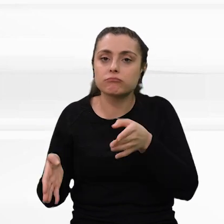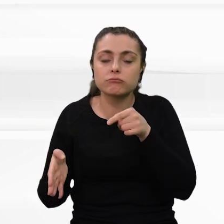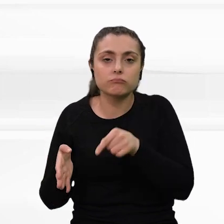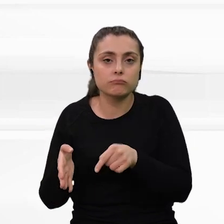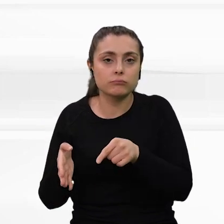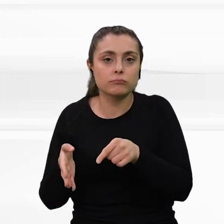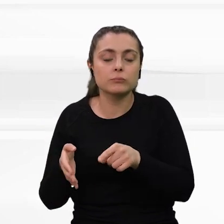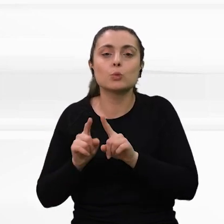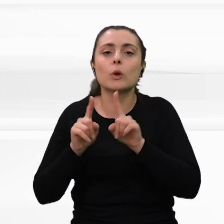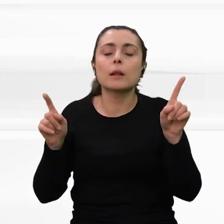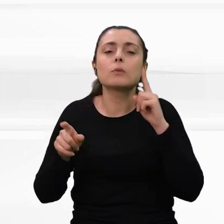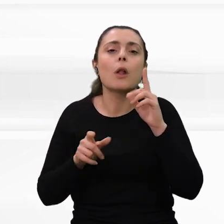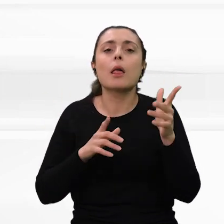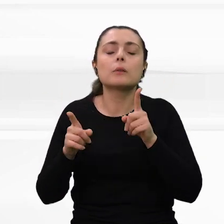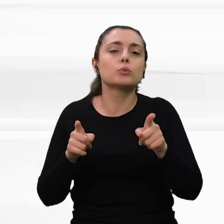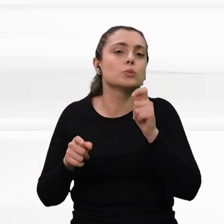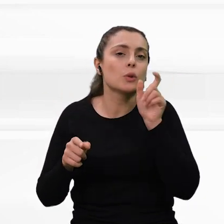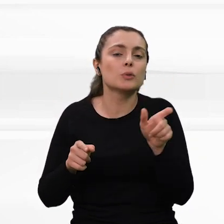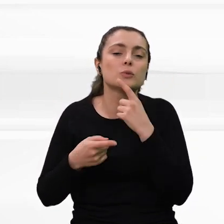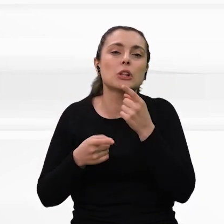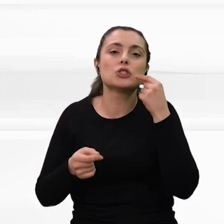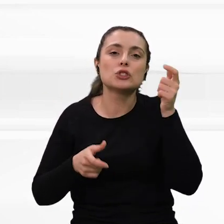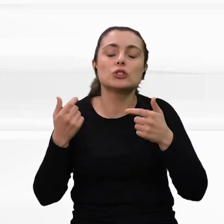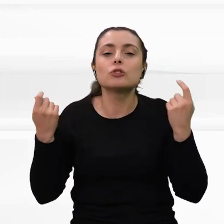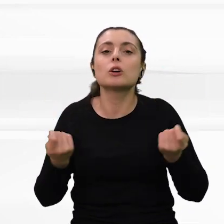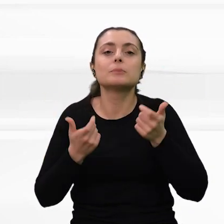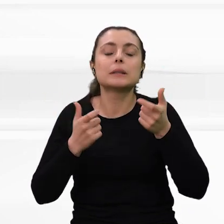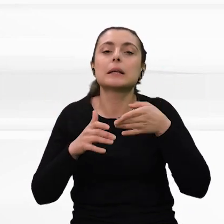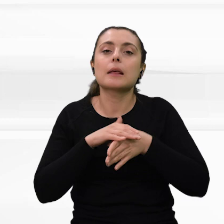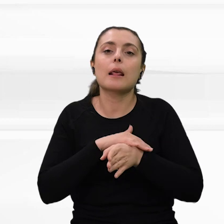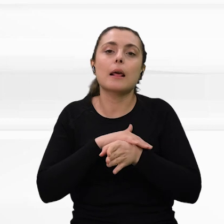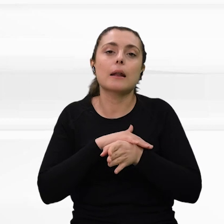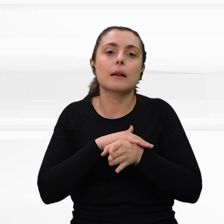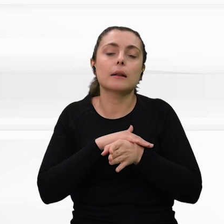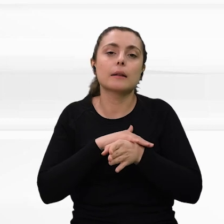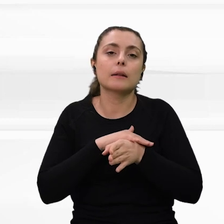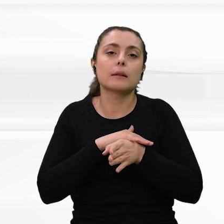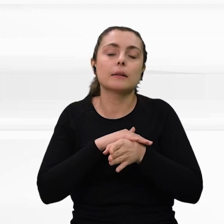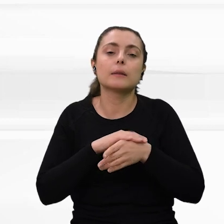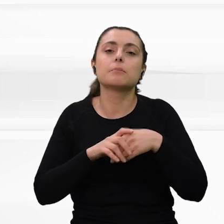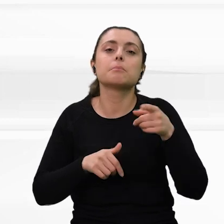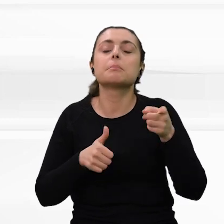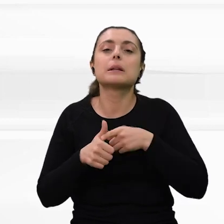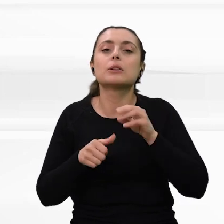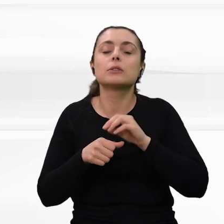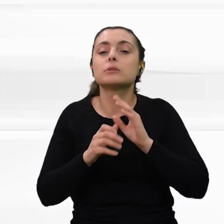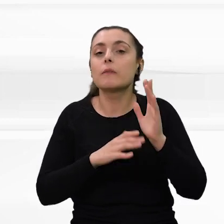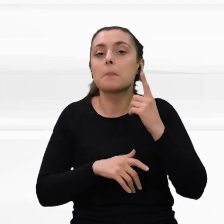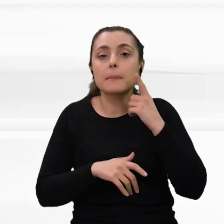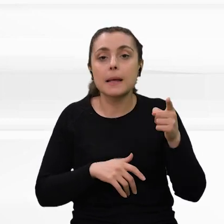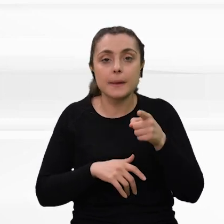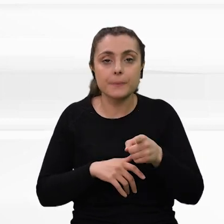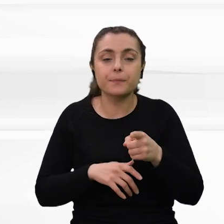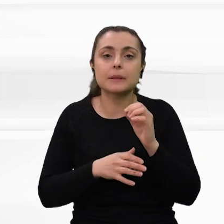odaklanmak yukarıdakilerden hangileri bu sözleri söyleyen kişinin çalışma alanına girer birinci önceliğe bak